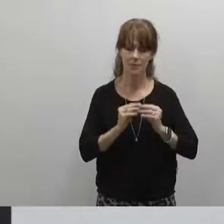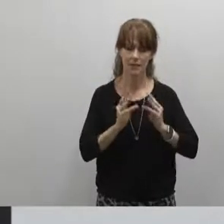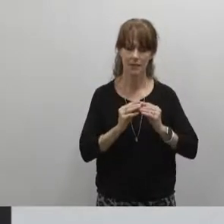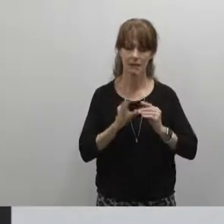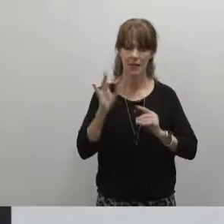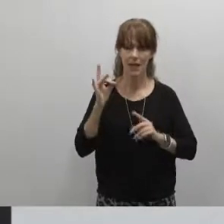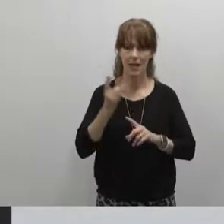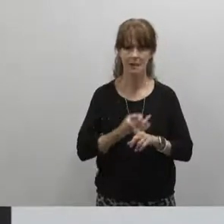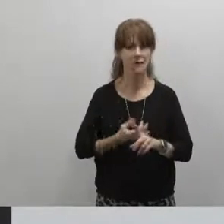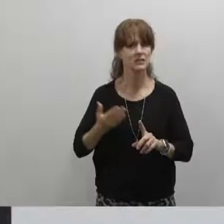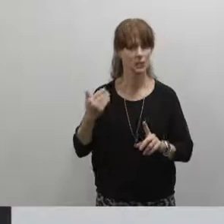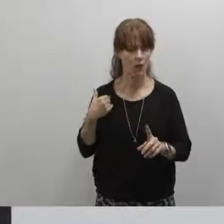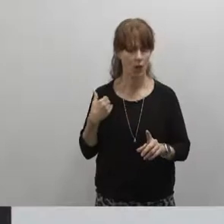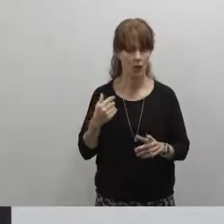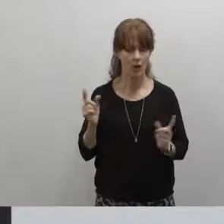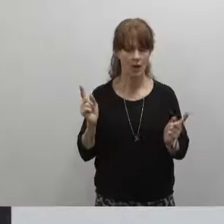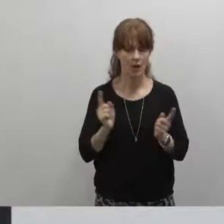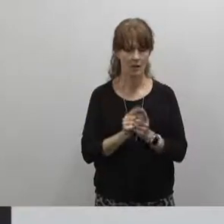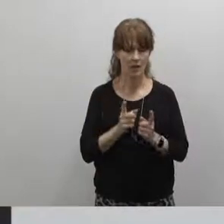bài tòng.